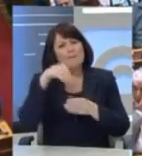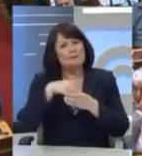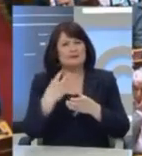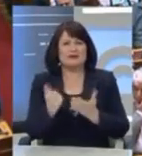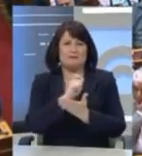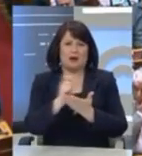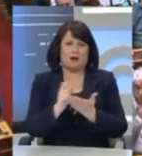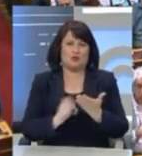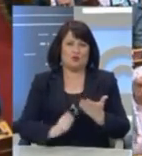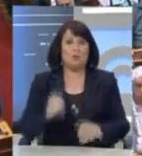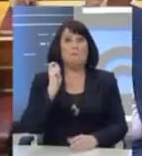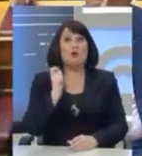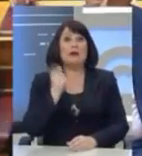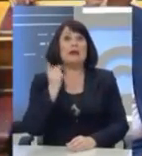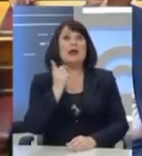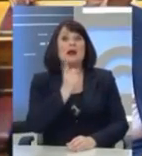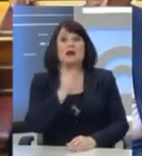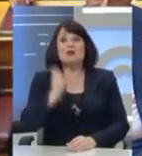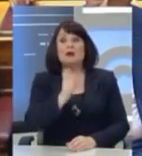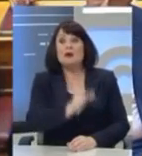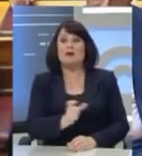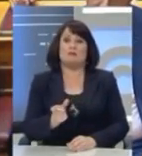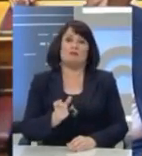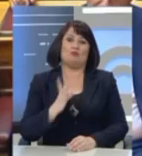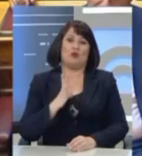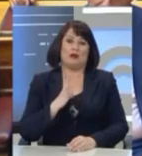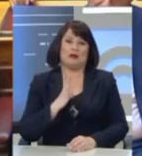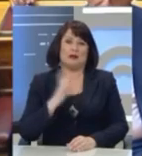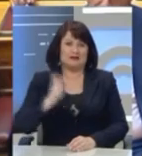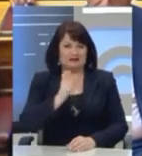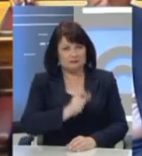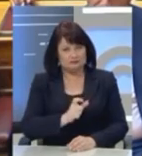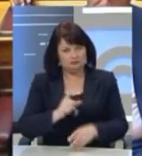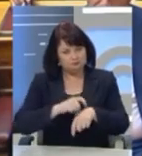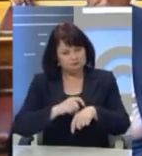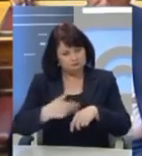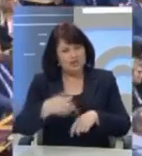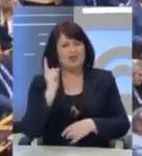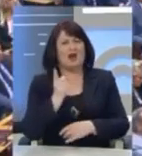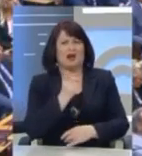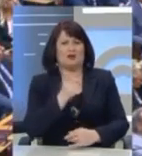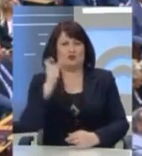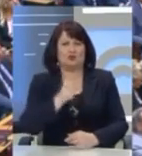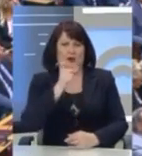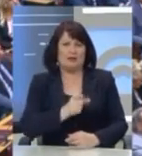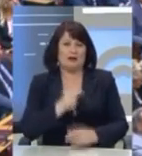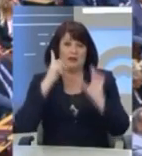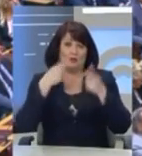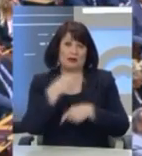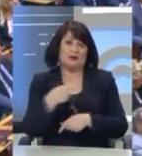πολιτικοί άλλωστε κρίνονται από τους πολίτες και μάλιστα σε τρέχοντα χρόνο, γιατί έτσι επιτάσσει η